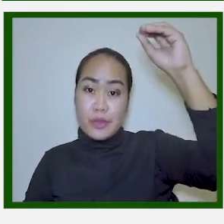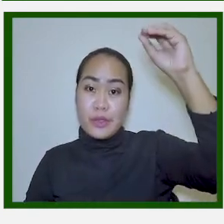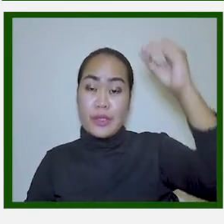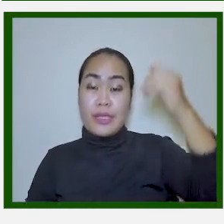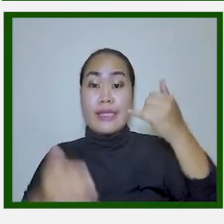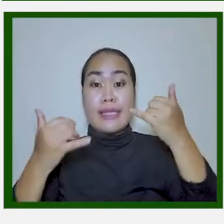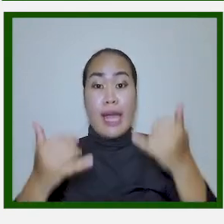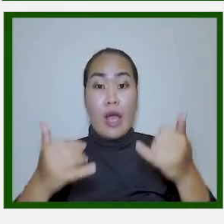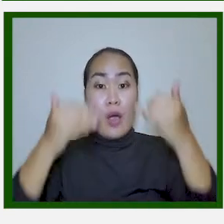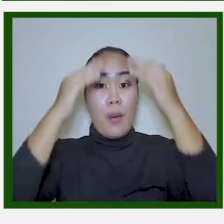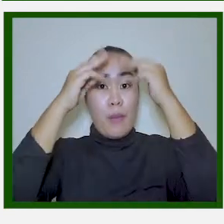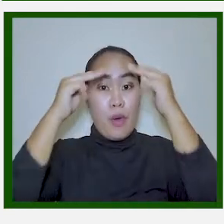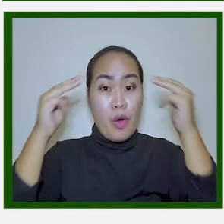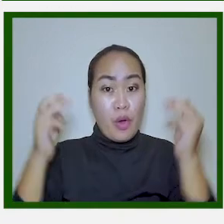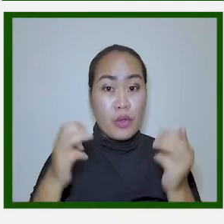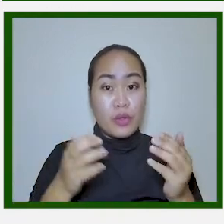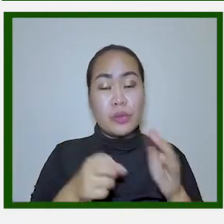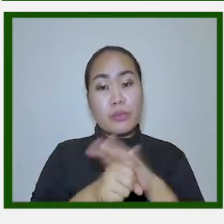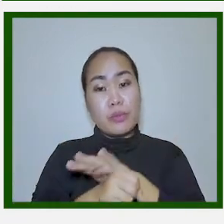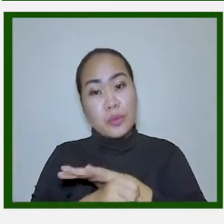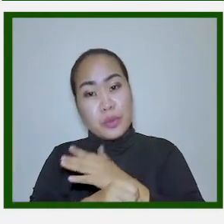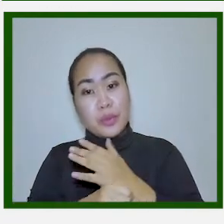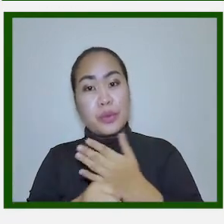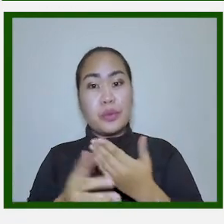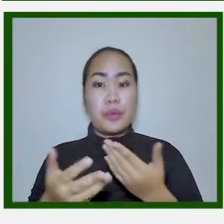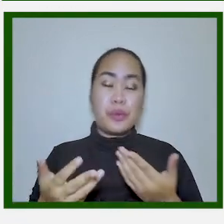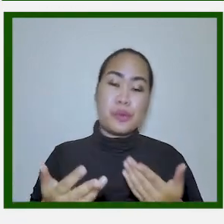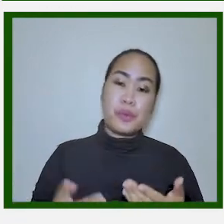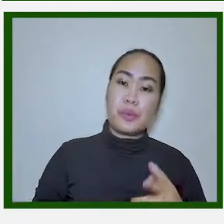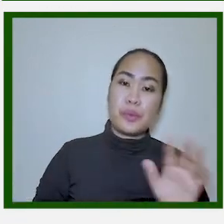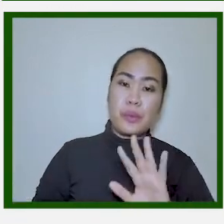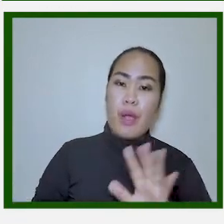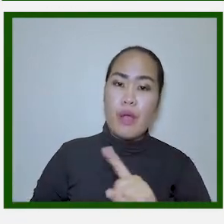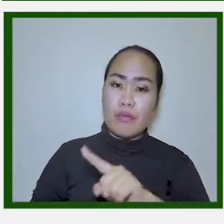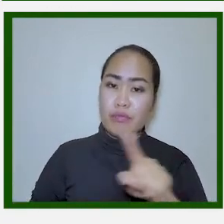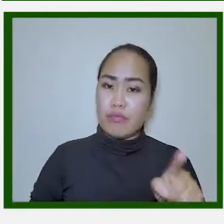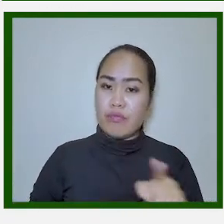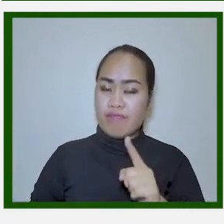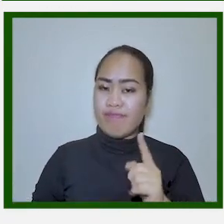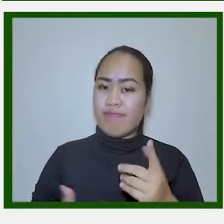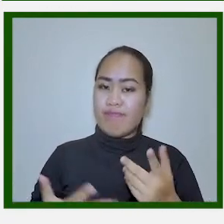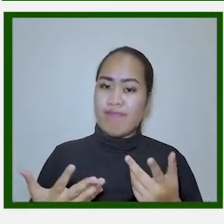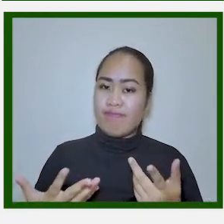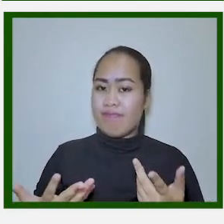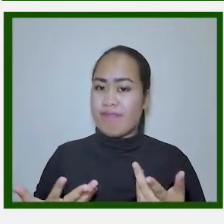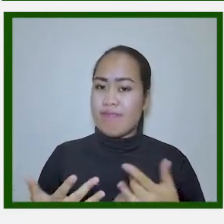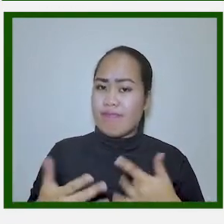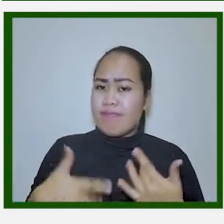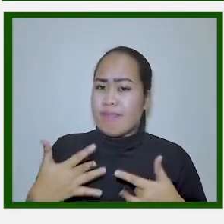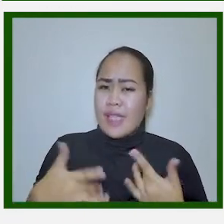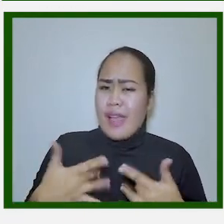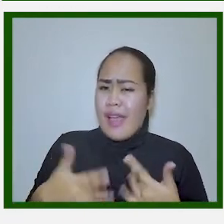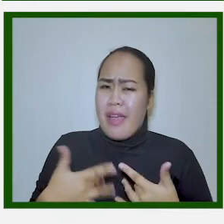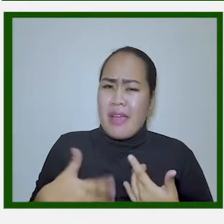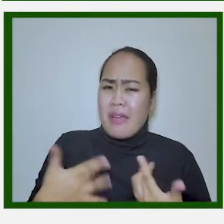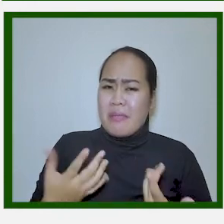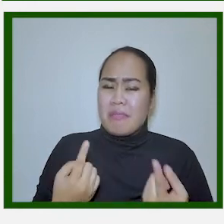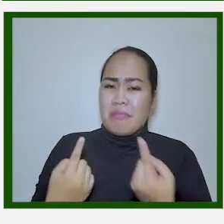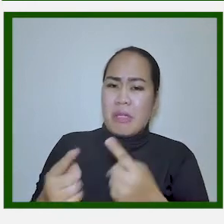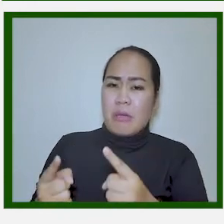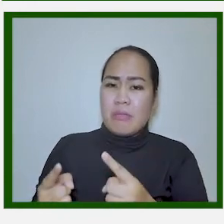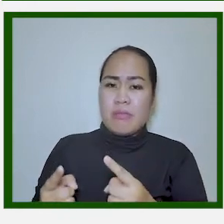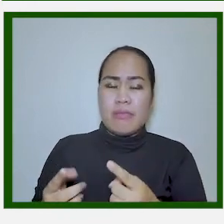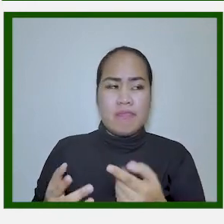tayo masyadong magpadala sa excitement, no? Pumili pa rin tayo ng oras. May oras naman 'yan siguro na wala